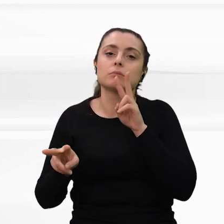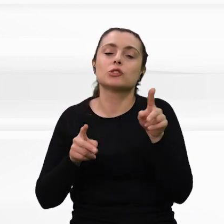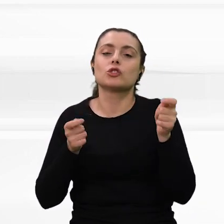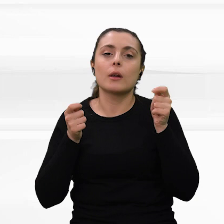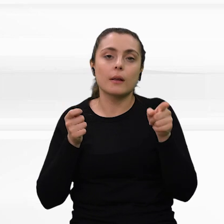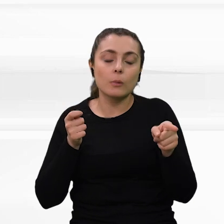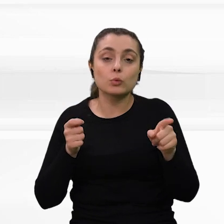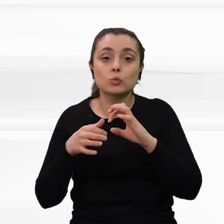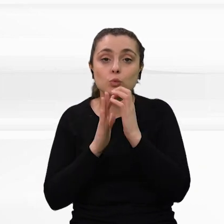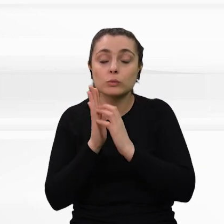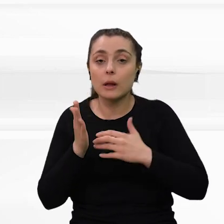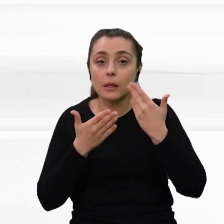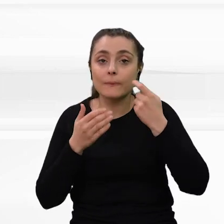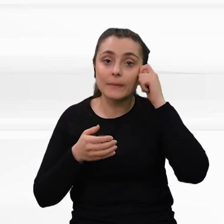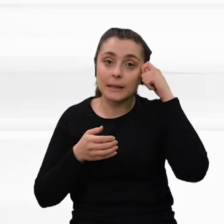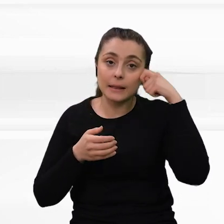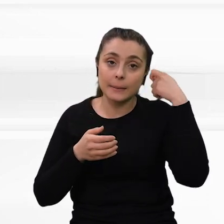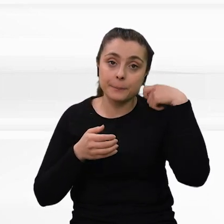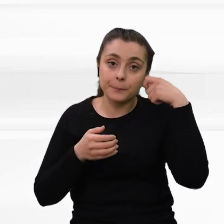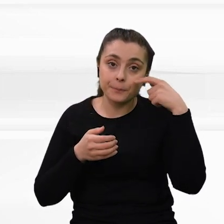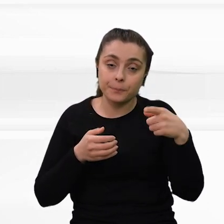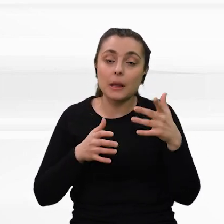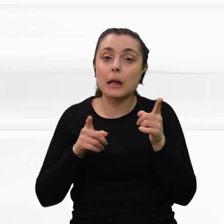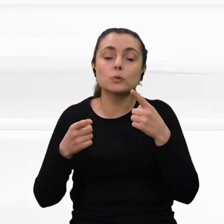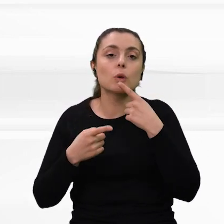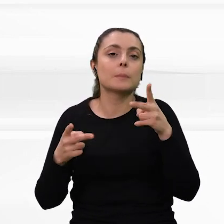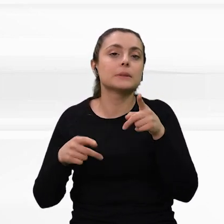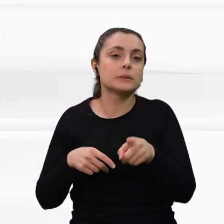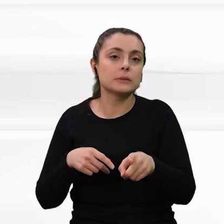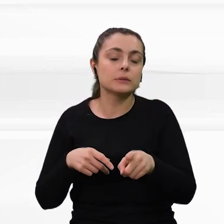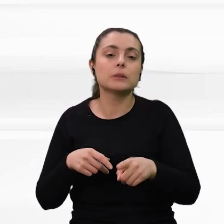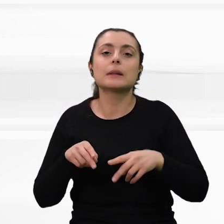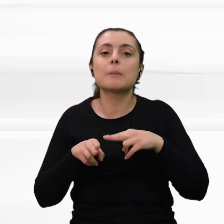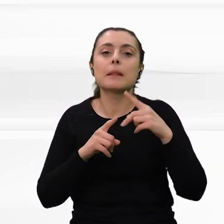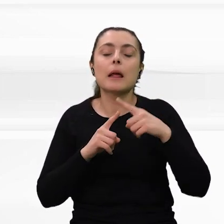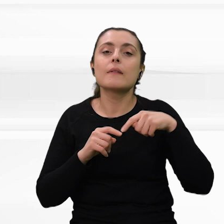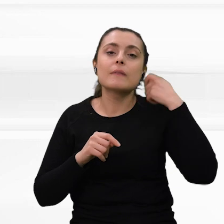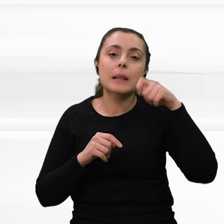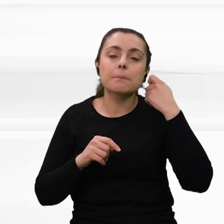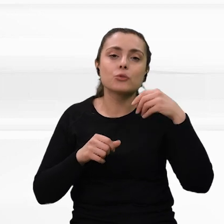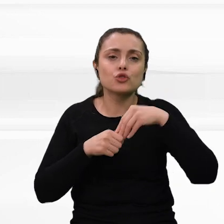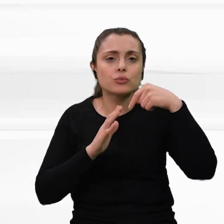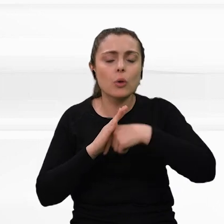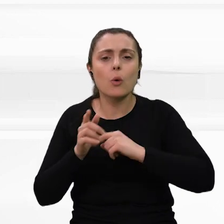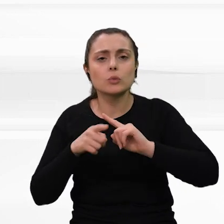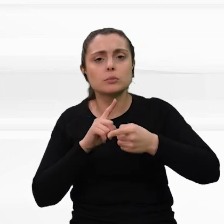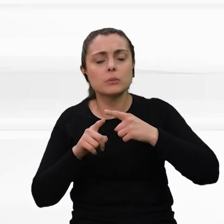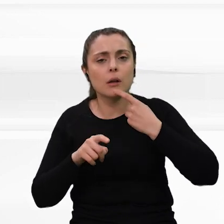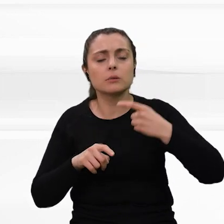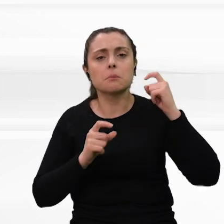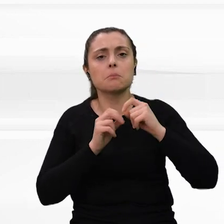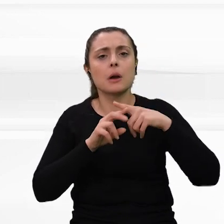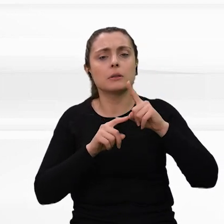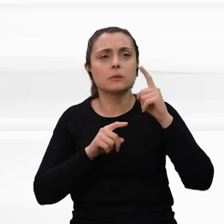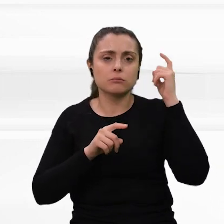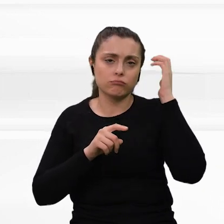göze çarpar Bu parçada sözü edilen bu ilgili aşağıdakilerden hangisi söylenebilir Kemal Tahir filmdeki içeriği Osmanlı'da batılılaşma